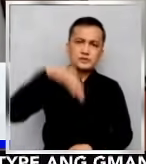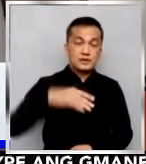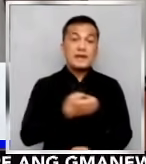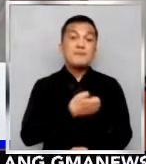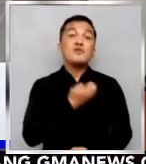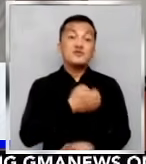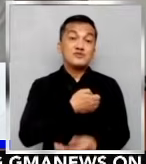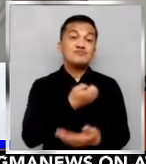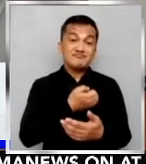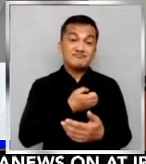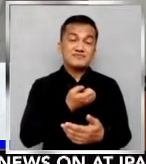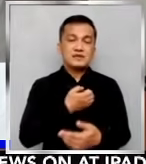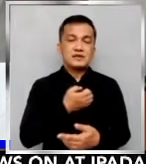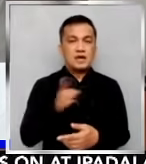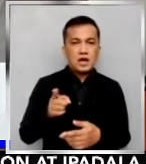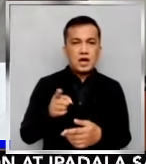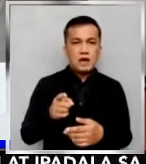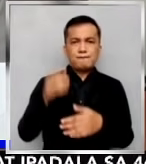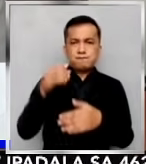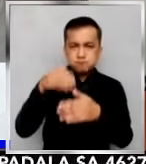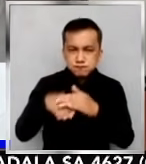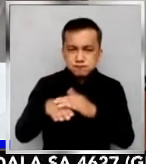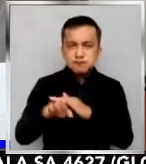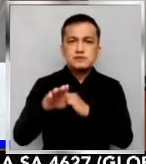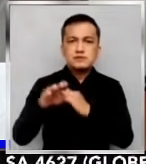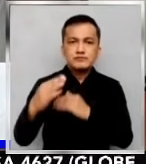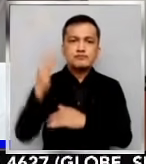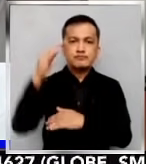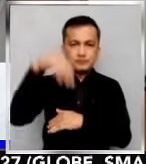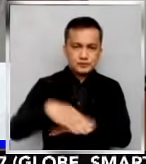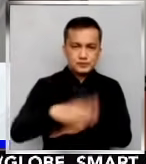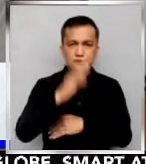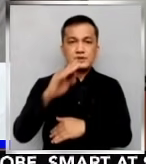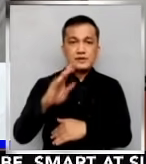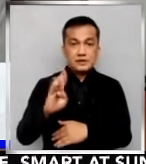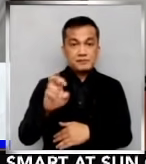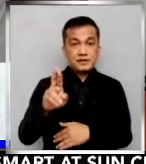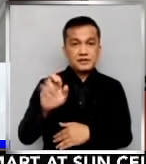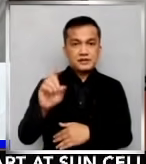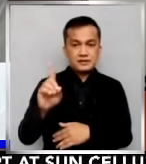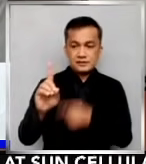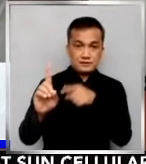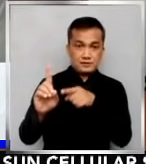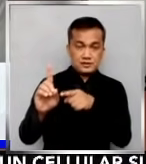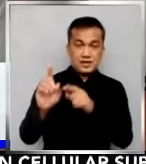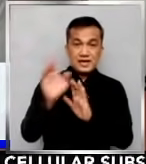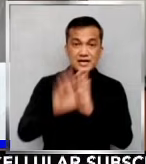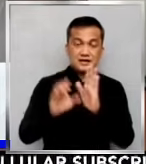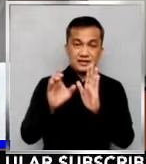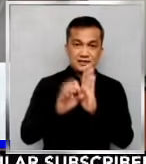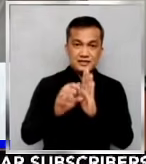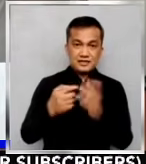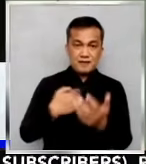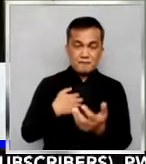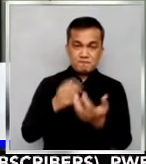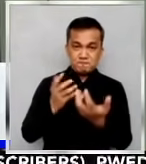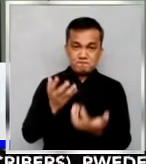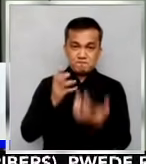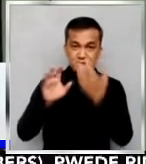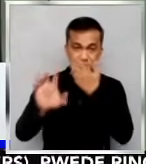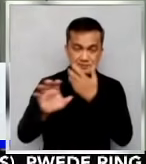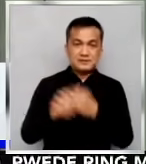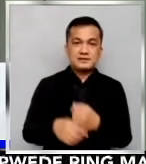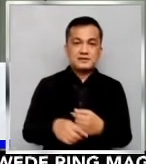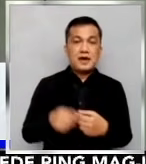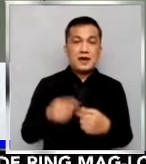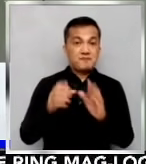ang pagdadaanan ni Bernard, the character I'm gonna be playing, at